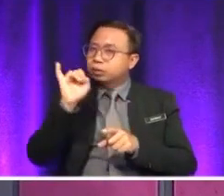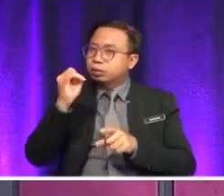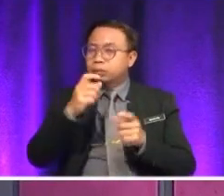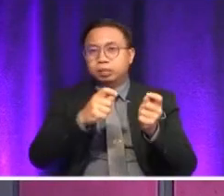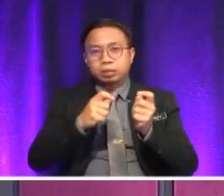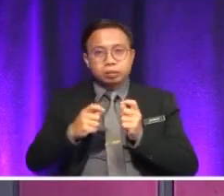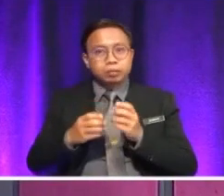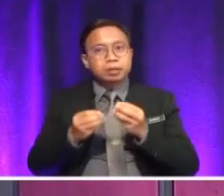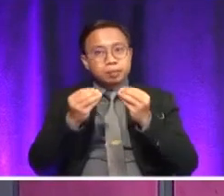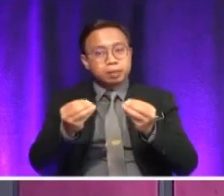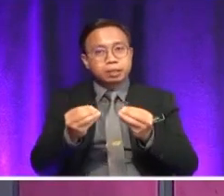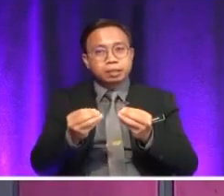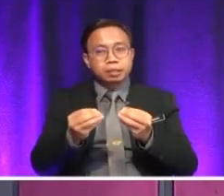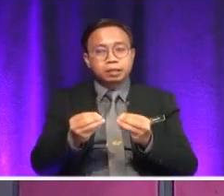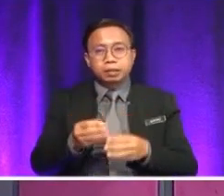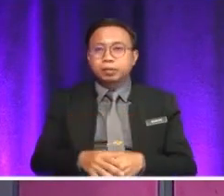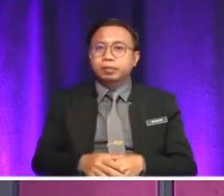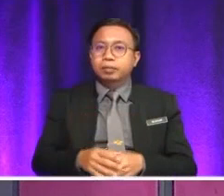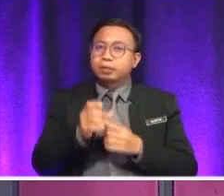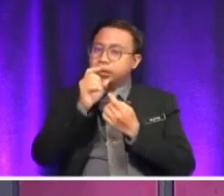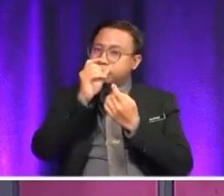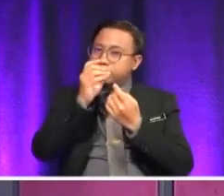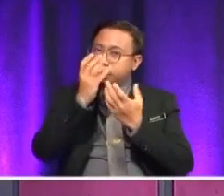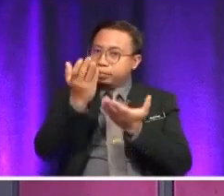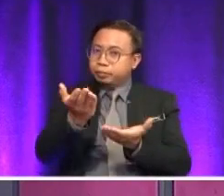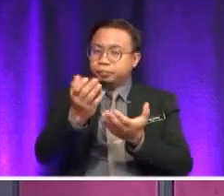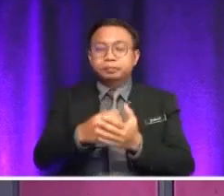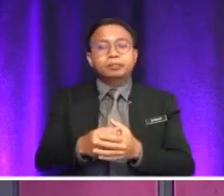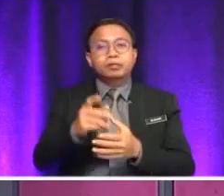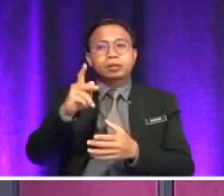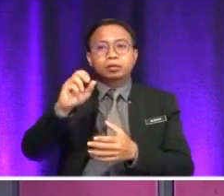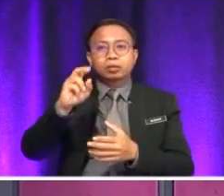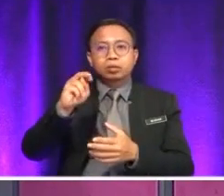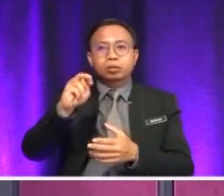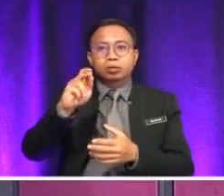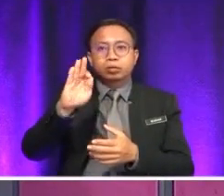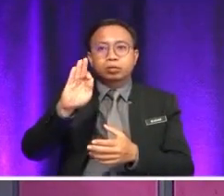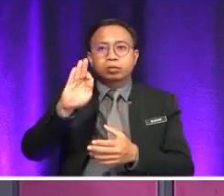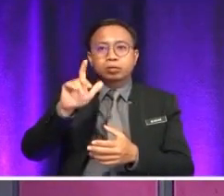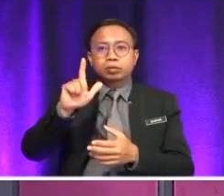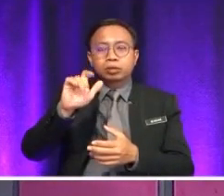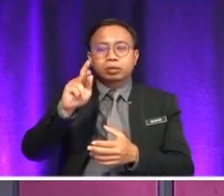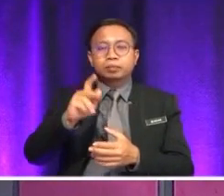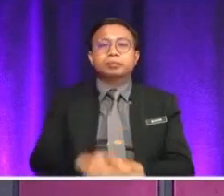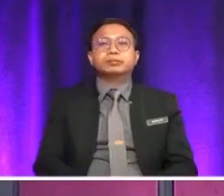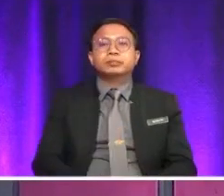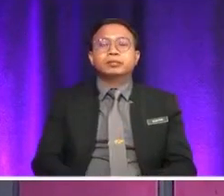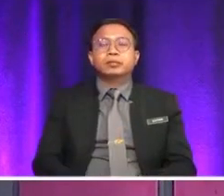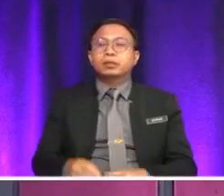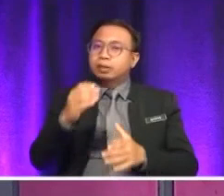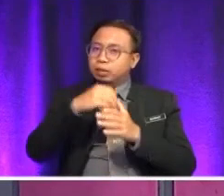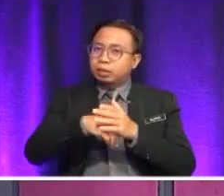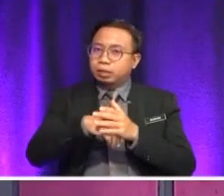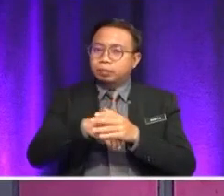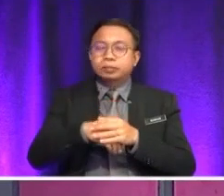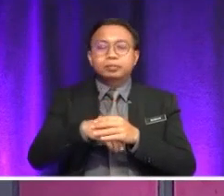kita bagi pendapat. Okey, itu bolehlah konflik terhadap organisasi ataupun dalam